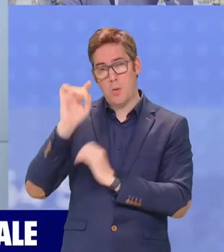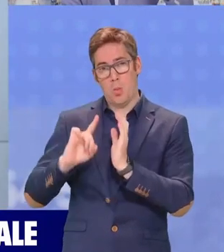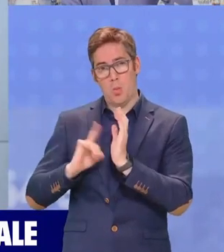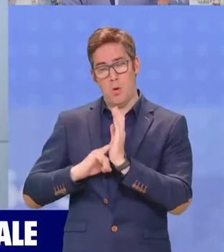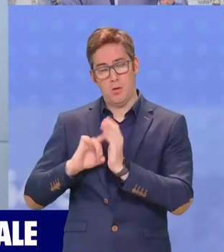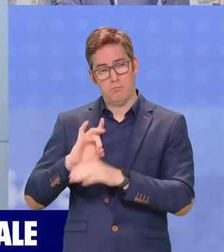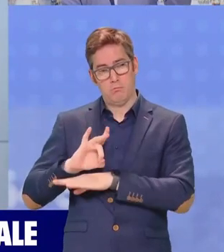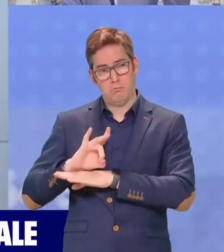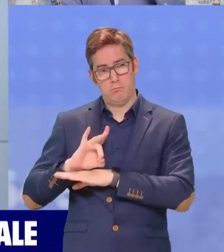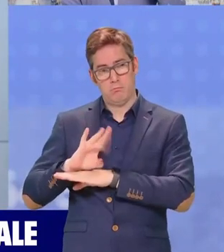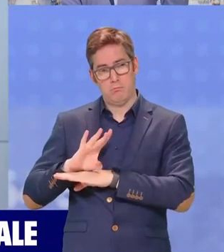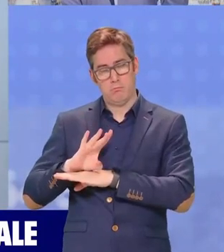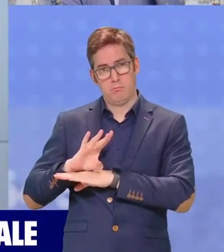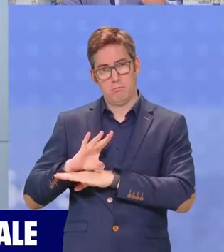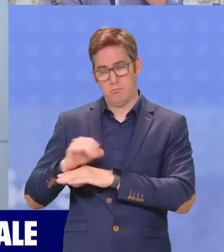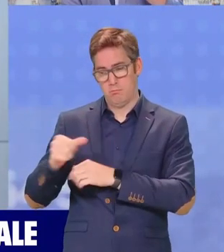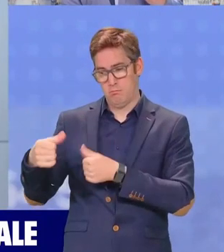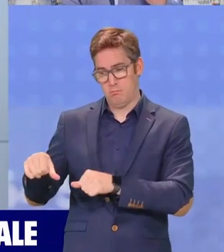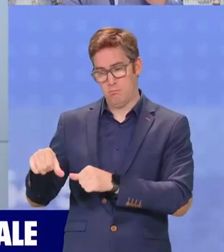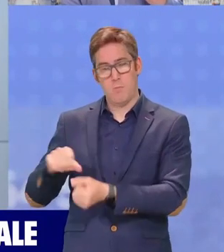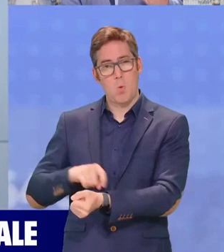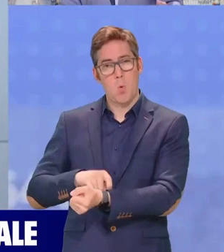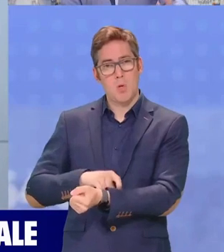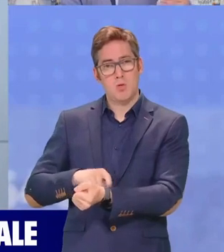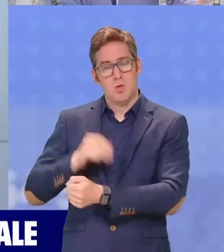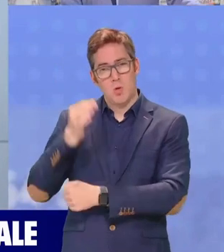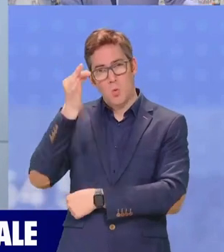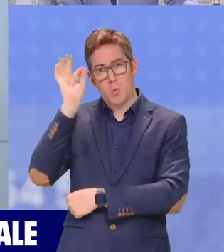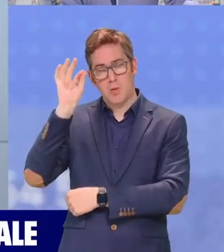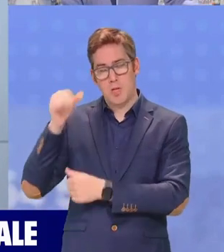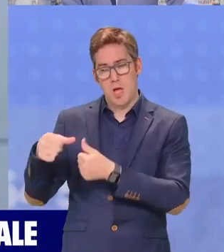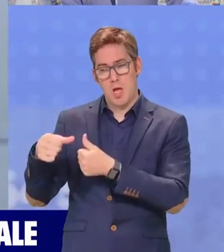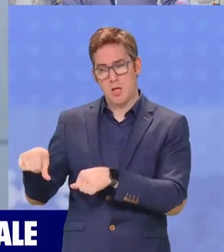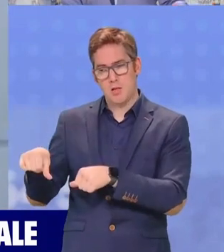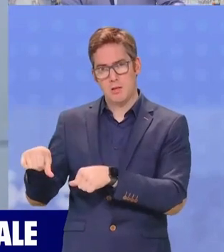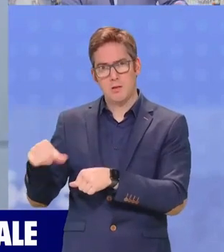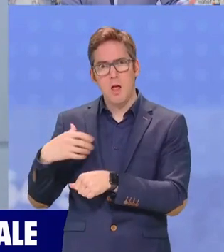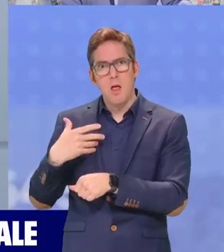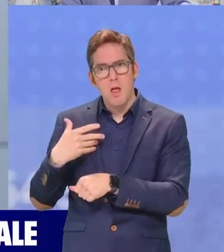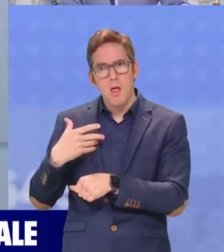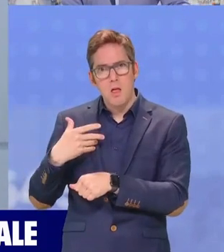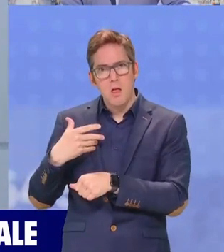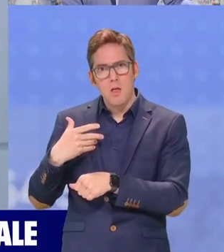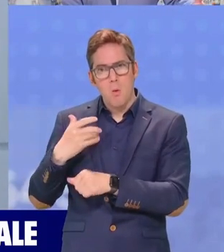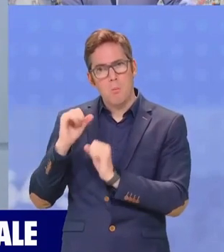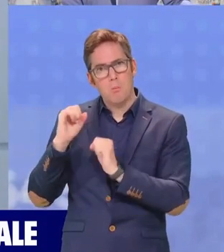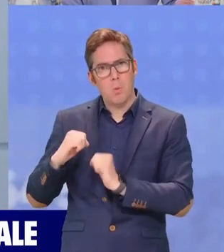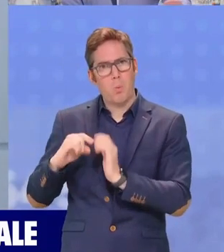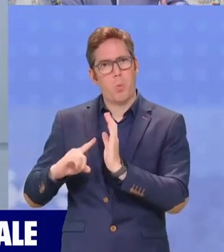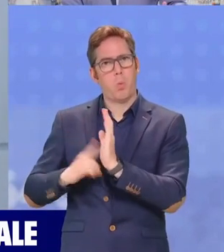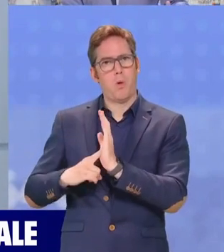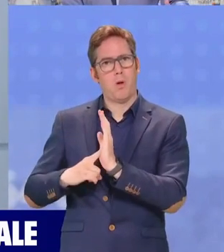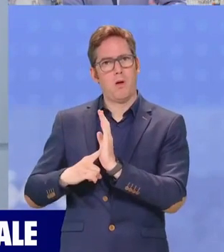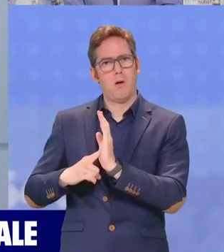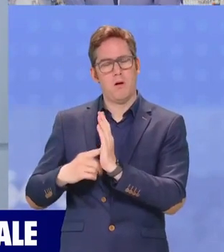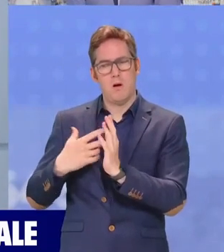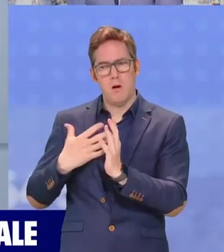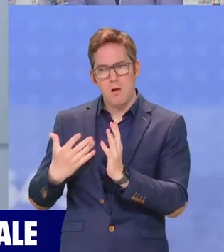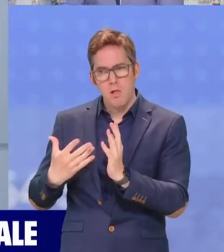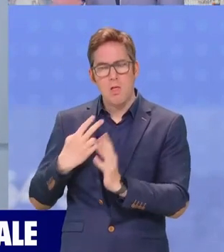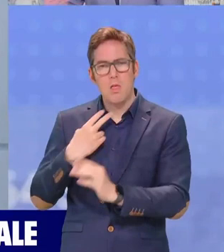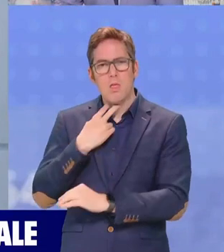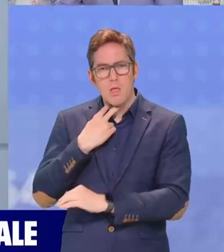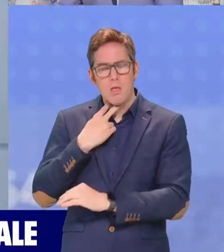l'extradition d'un de ces nationaux mais donc effectivement comme il était tunisien la Tunisie aurait pu refuser son